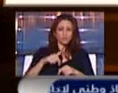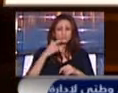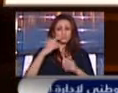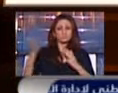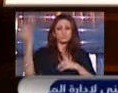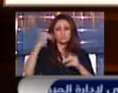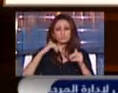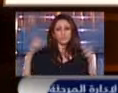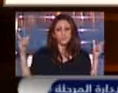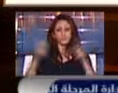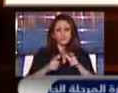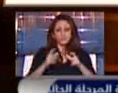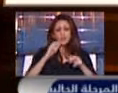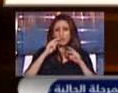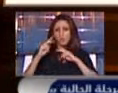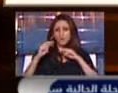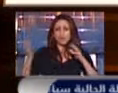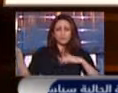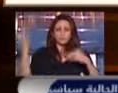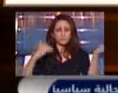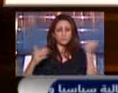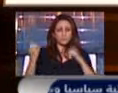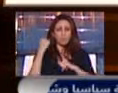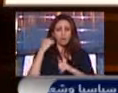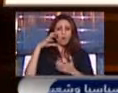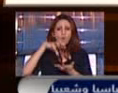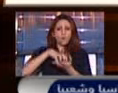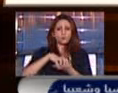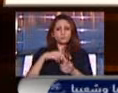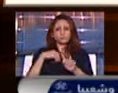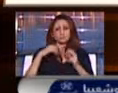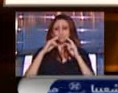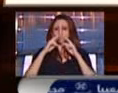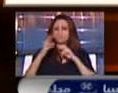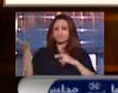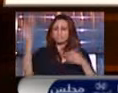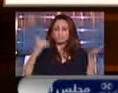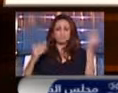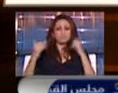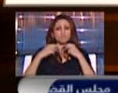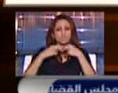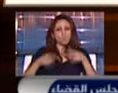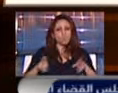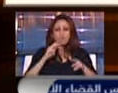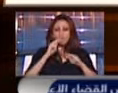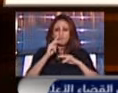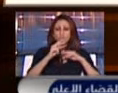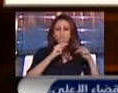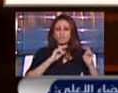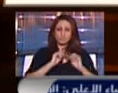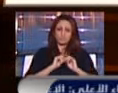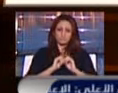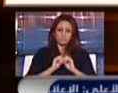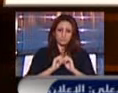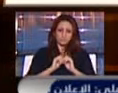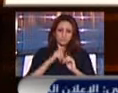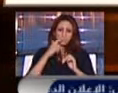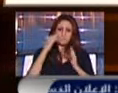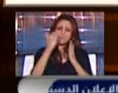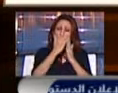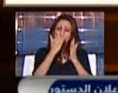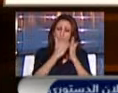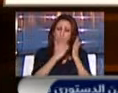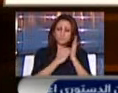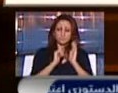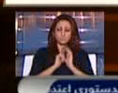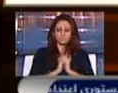القوى الوطنيه وتم الاتفاق على ان احنا مستعدين للحوار مع اي حد بشرط ان يوقف الرئيس مرسي